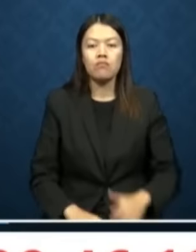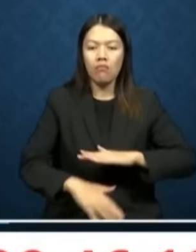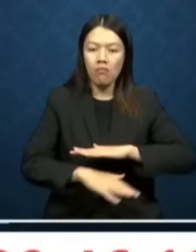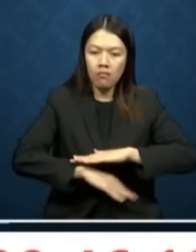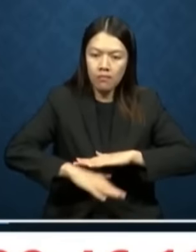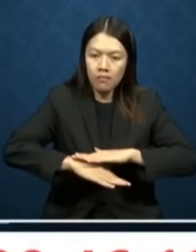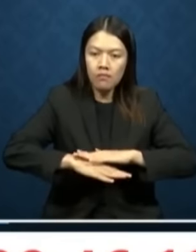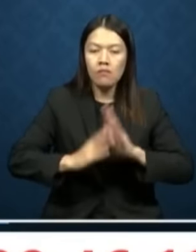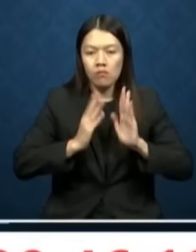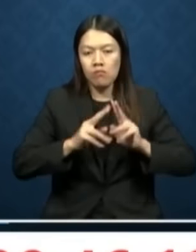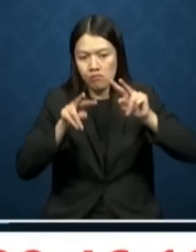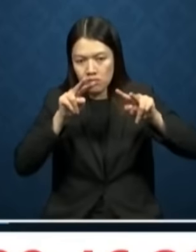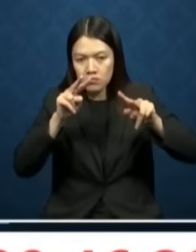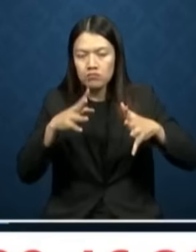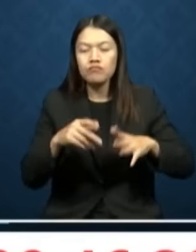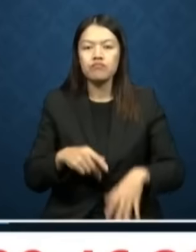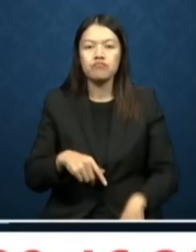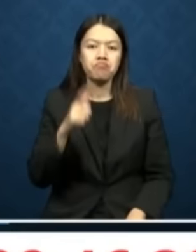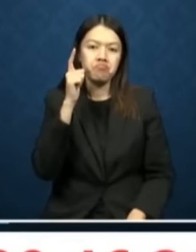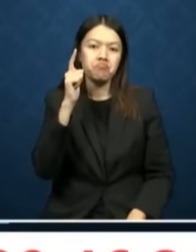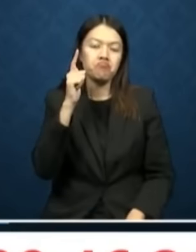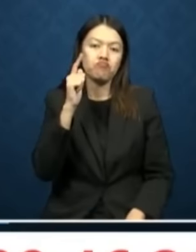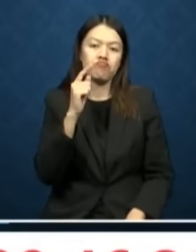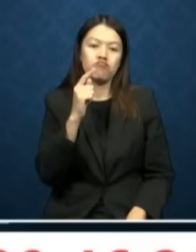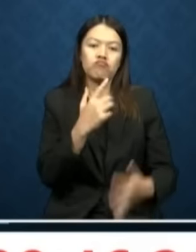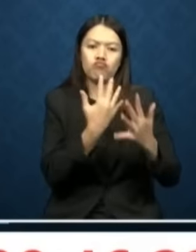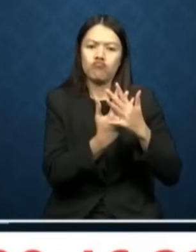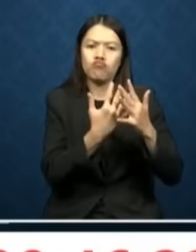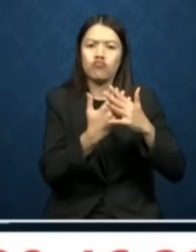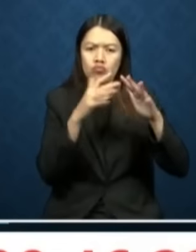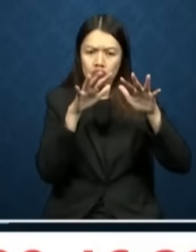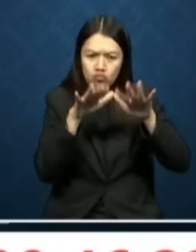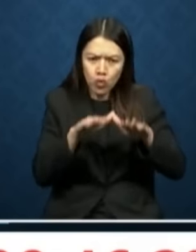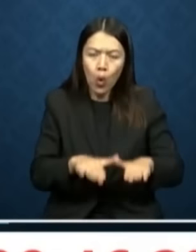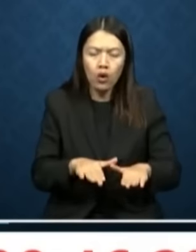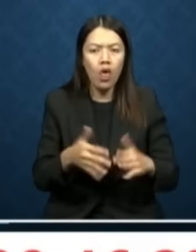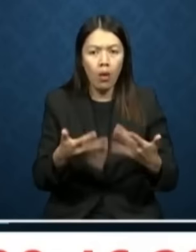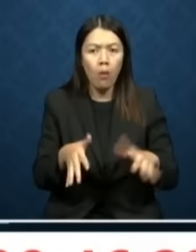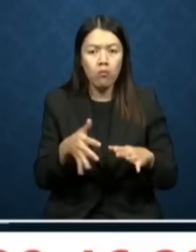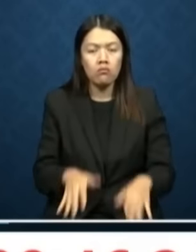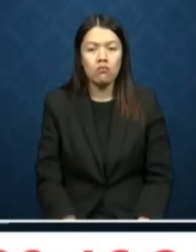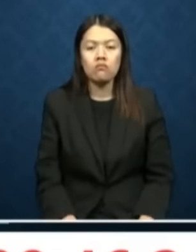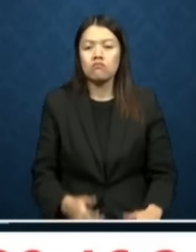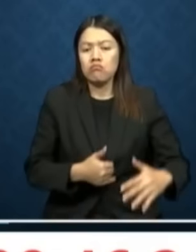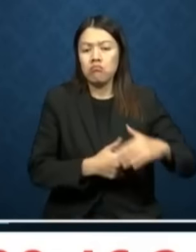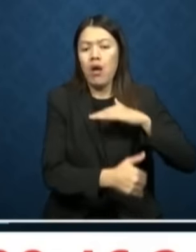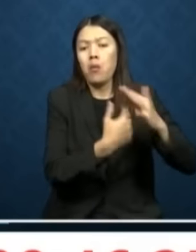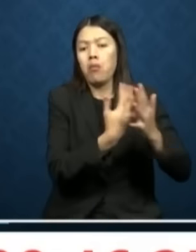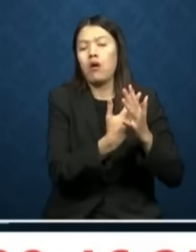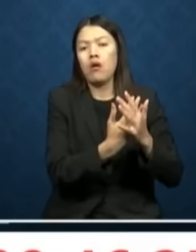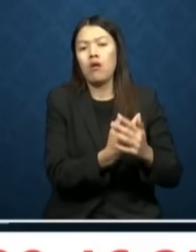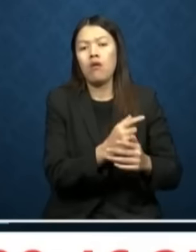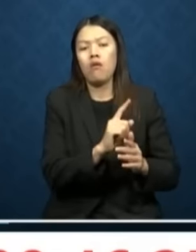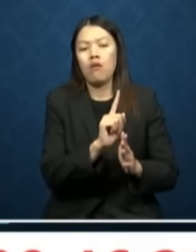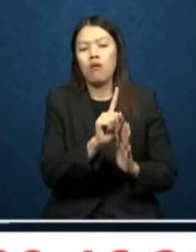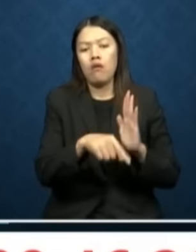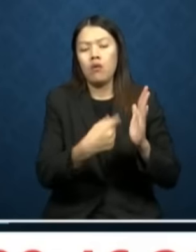านว่าคุณทักษิณได้รับการลดโทษแล้วรับโทษแล้วนะครับเพราะว่าเข้าไปในเรือนจำเพียง12ชั่วโม